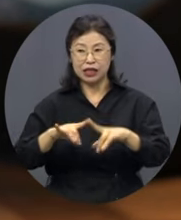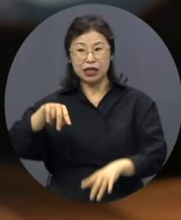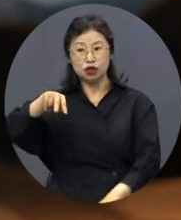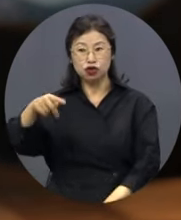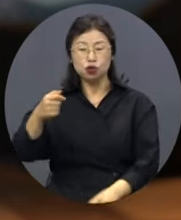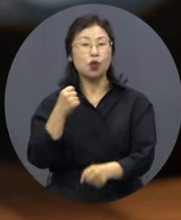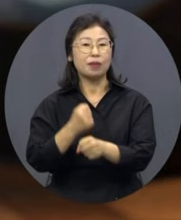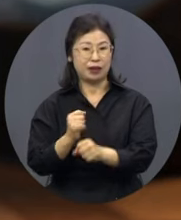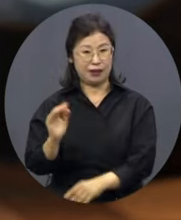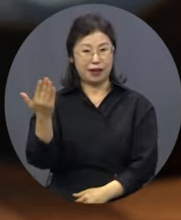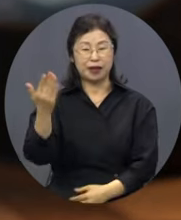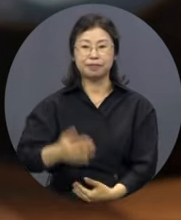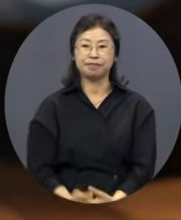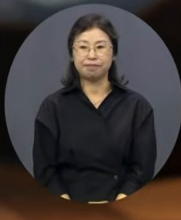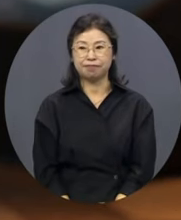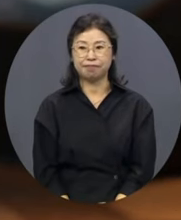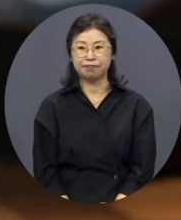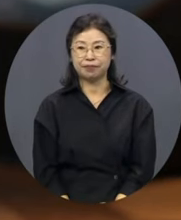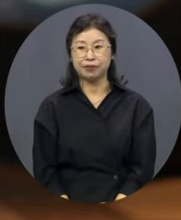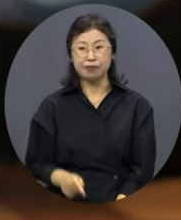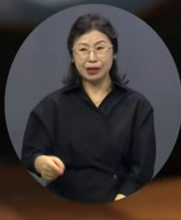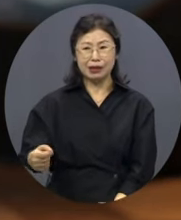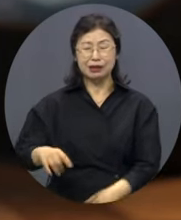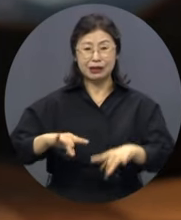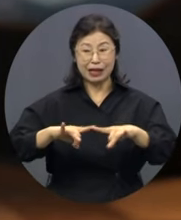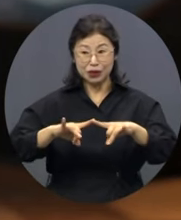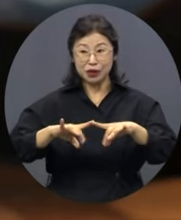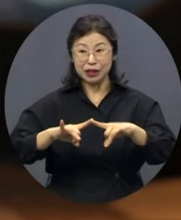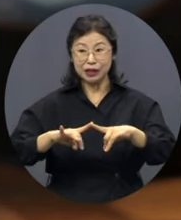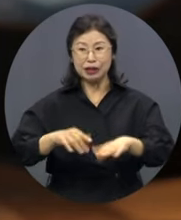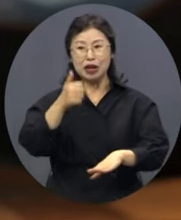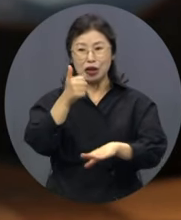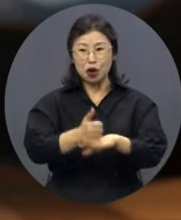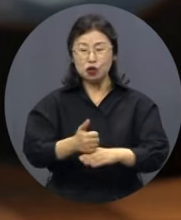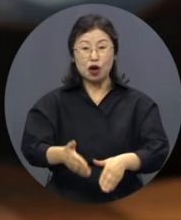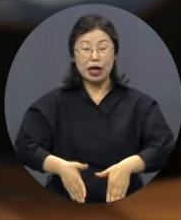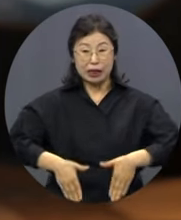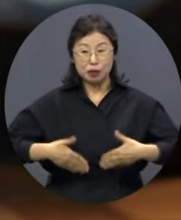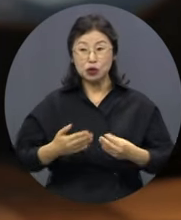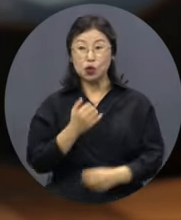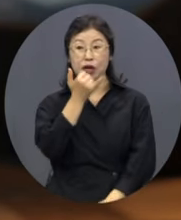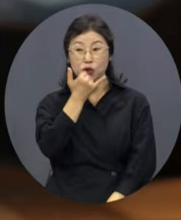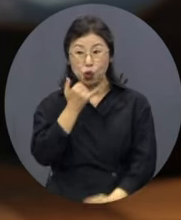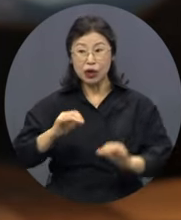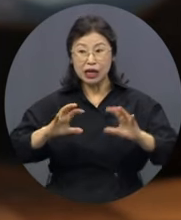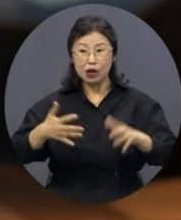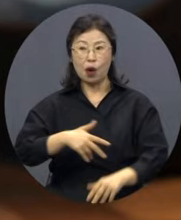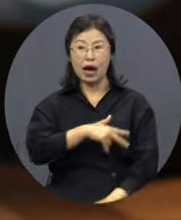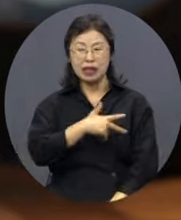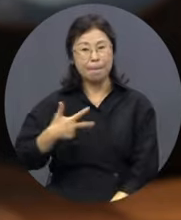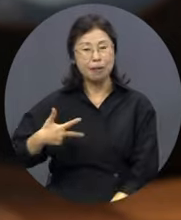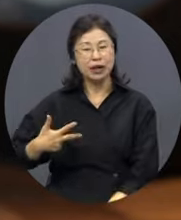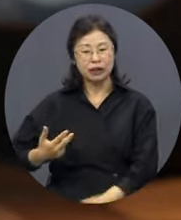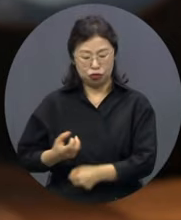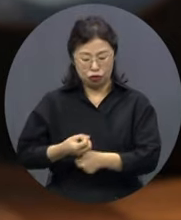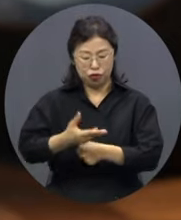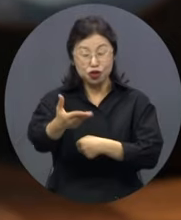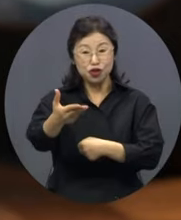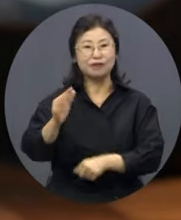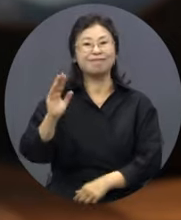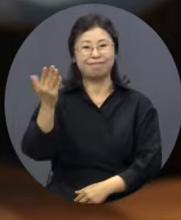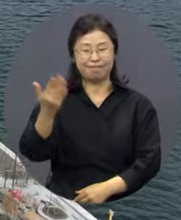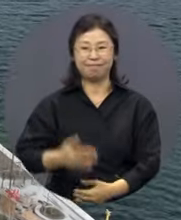and 3.8 g of energy So that energy will transported to Germany to the south